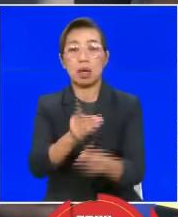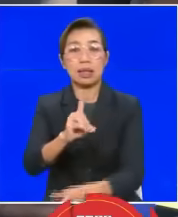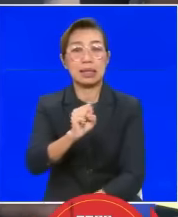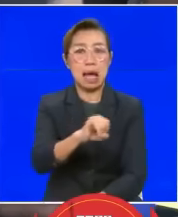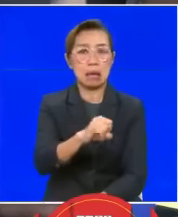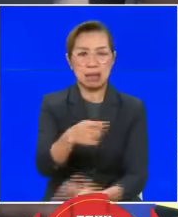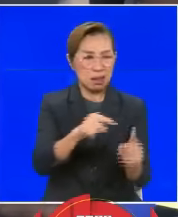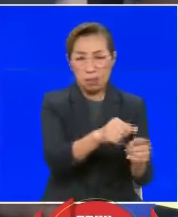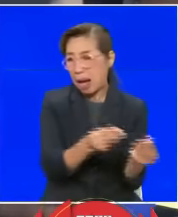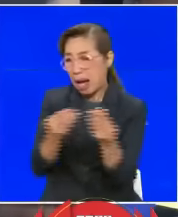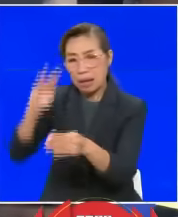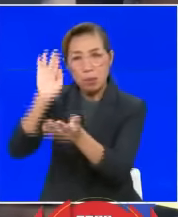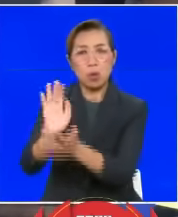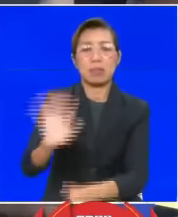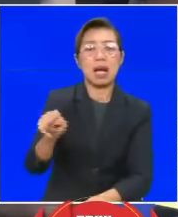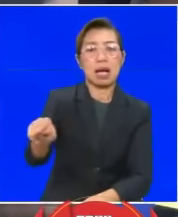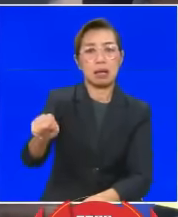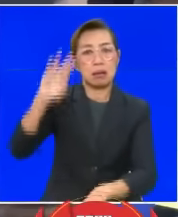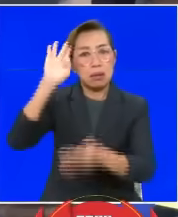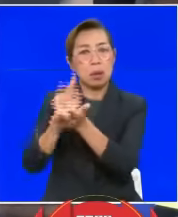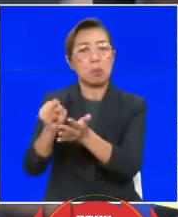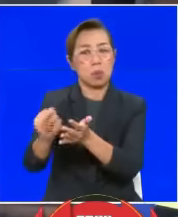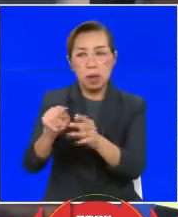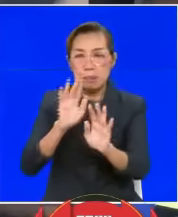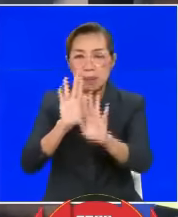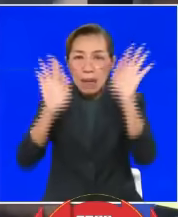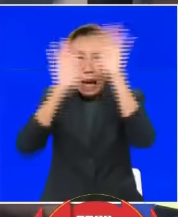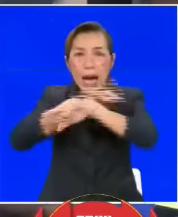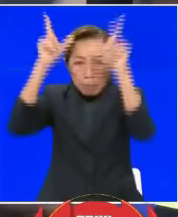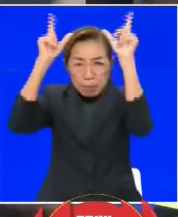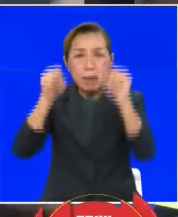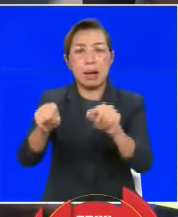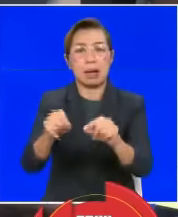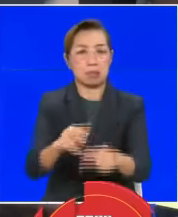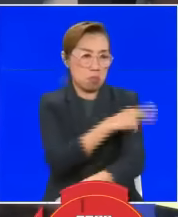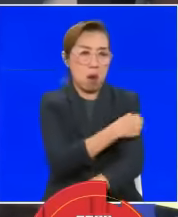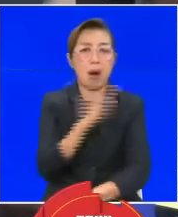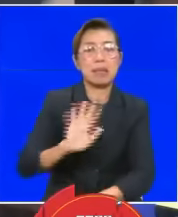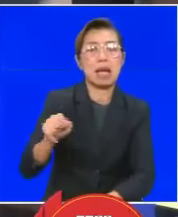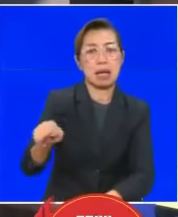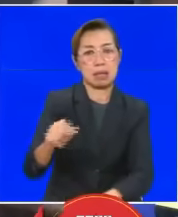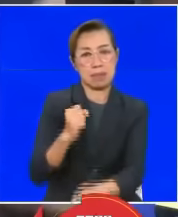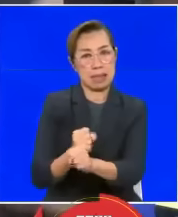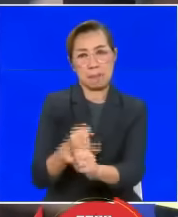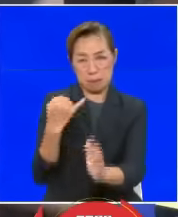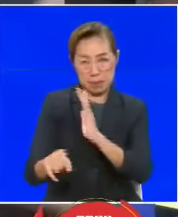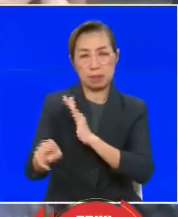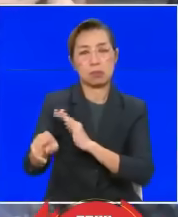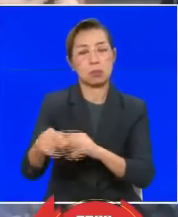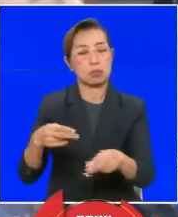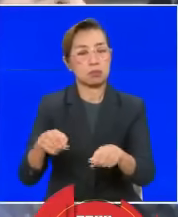แต่ท่านวันนี้ท่านทำเกินอำนาจที่คือท่านไปทำคลอดเด็กมันจะตายนะแลตัวท่านจะตาย